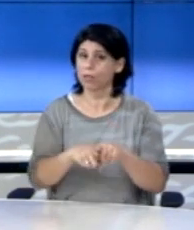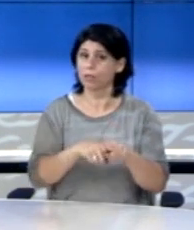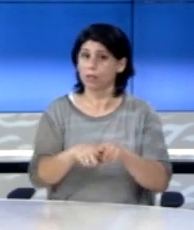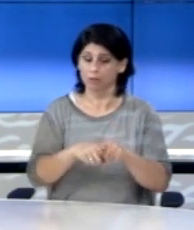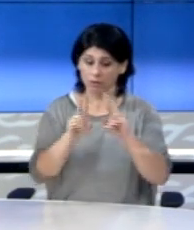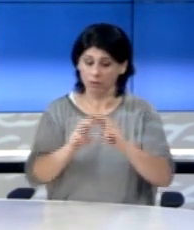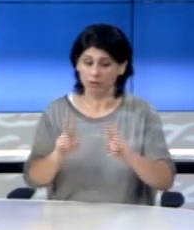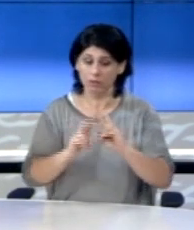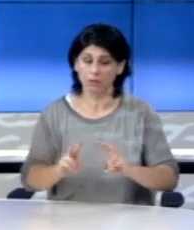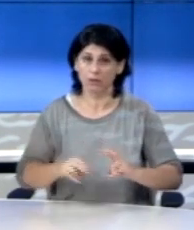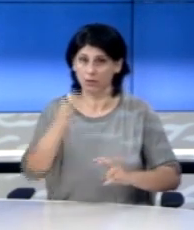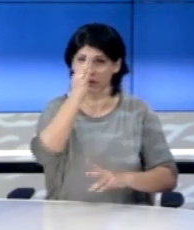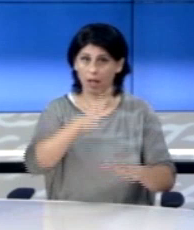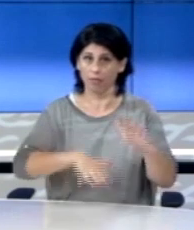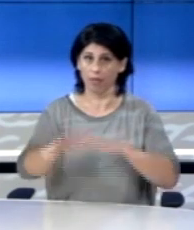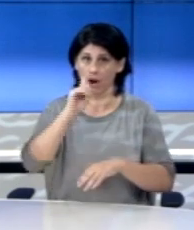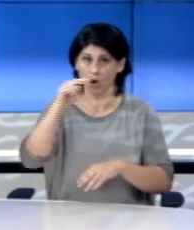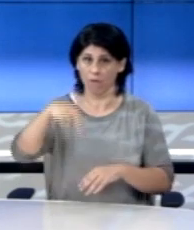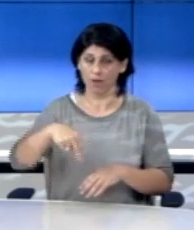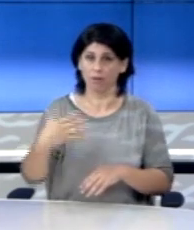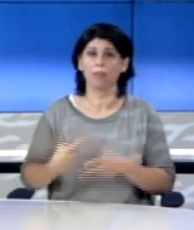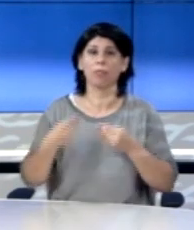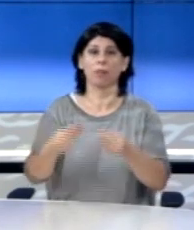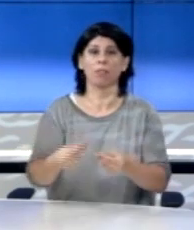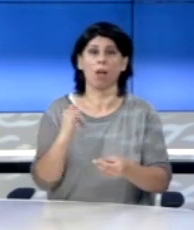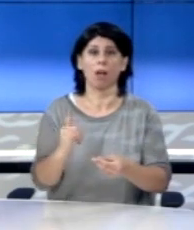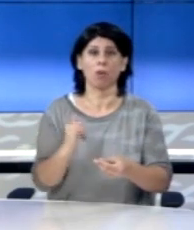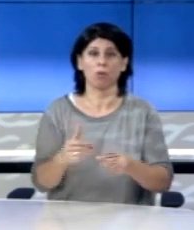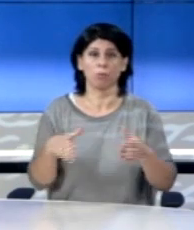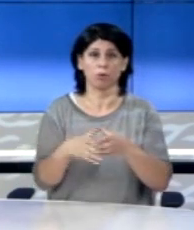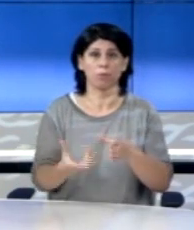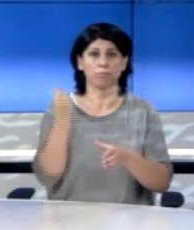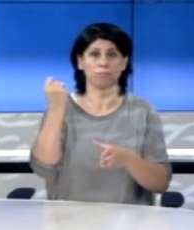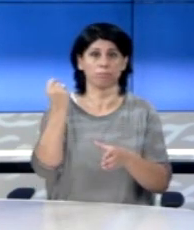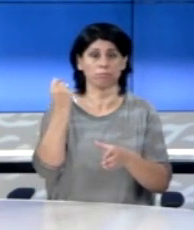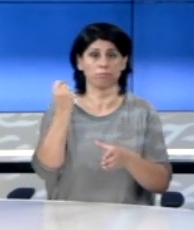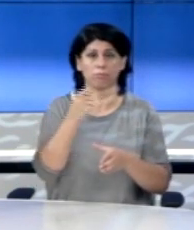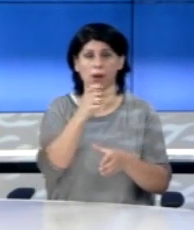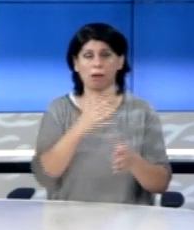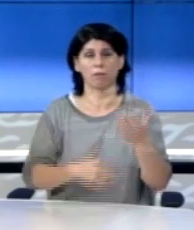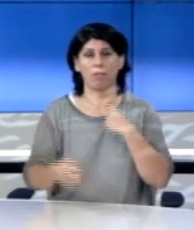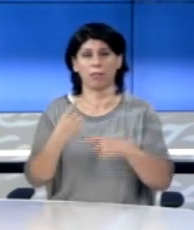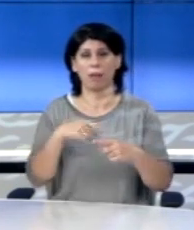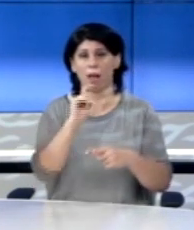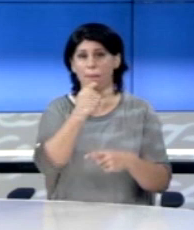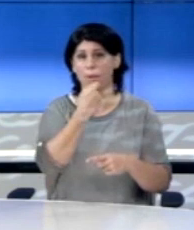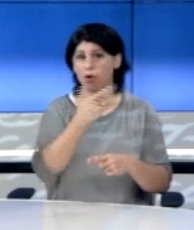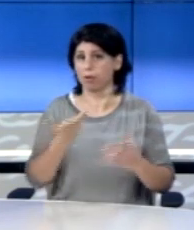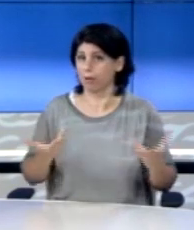του σκανδάλου της Νοβάρτης δεν έχουν δοθεί ακόμα στην Επιτροπή και παρακρατούνται με το πρόσχημα ότι είναι